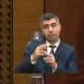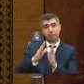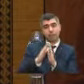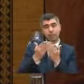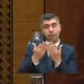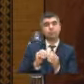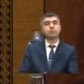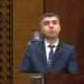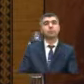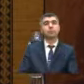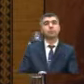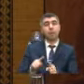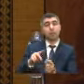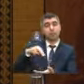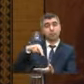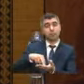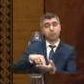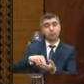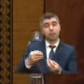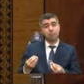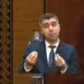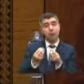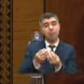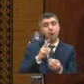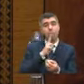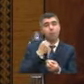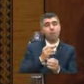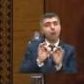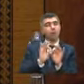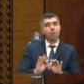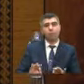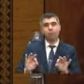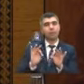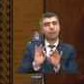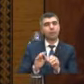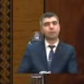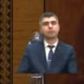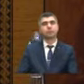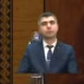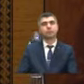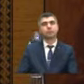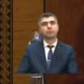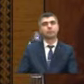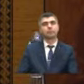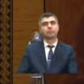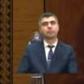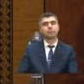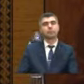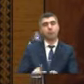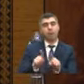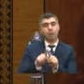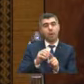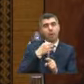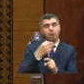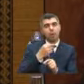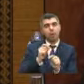والاشتراكية من موقع المعارضة، لأننا لم نلمس رؤية